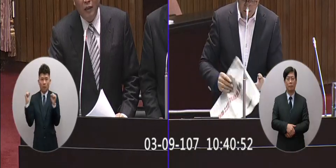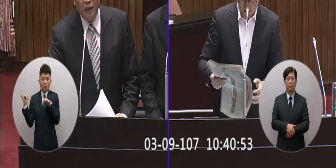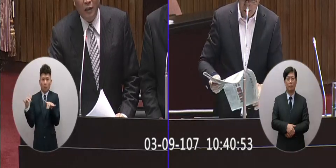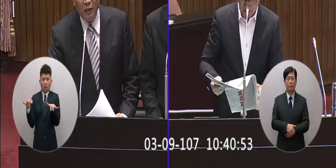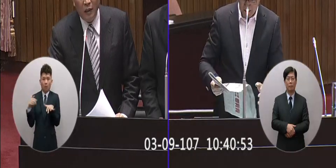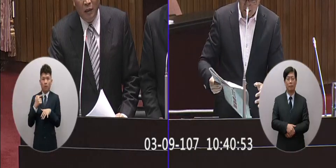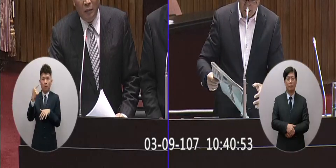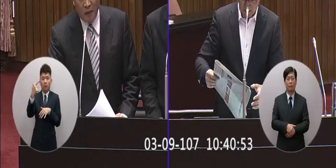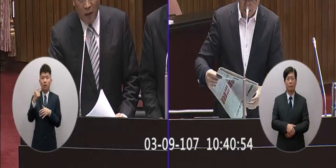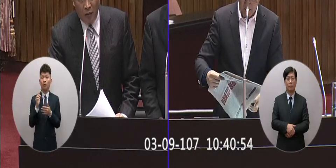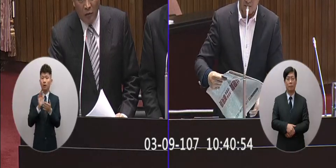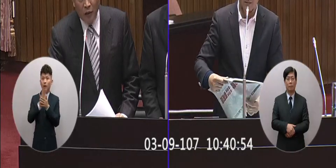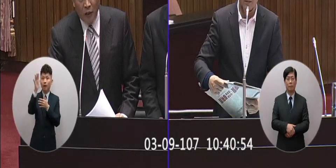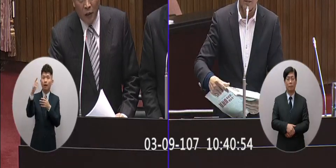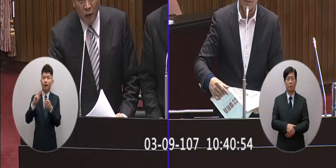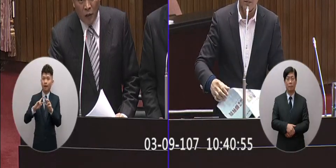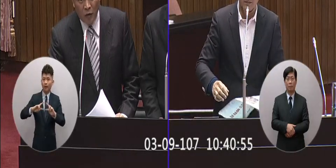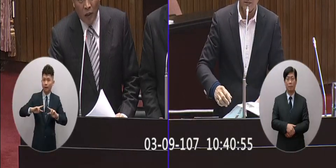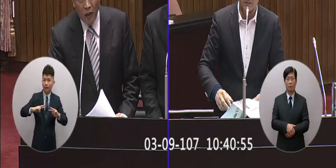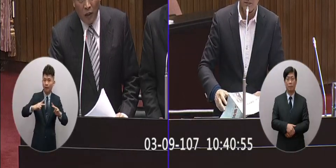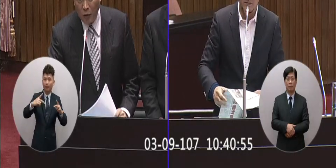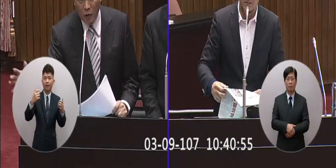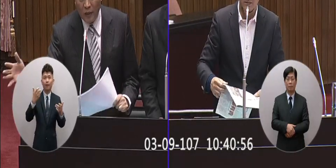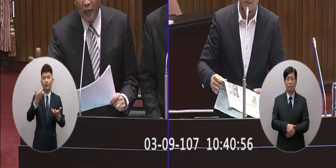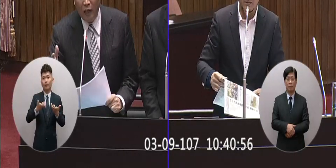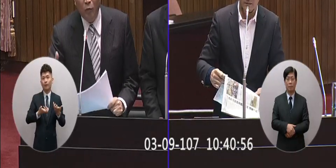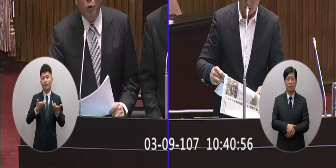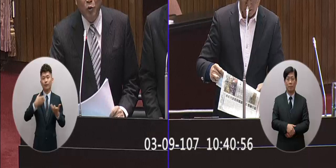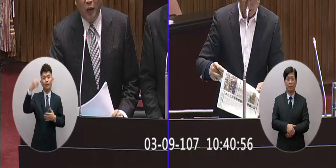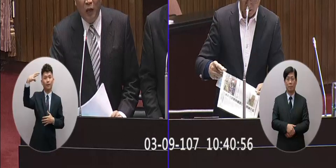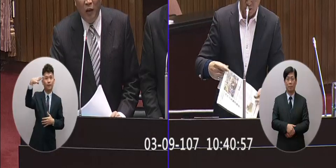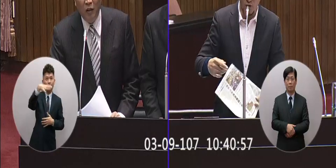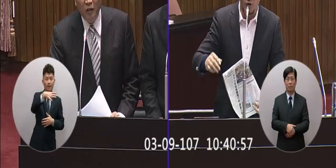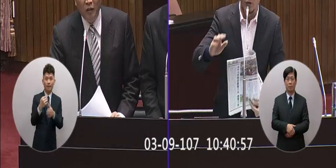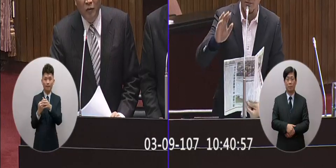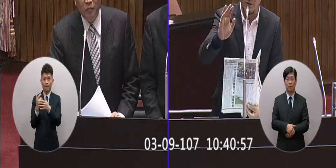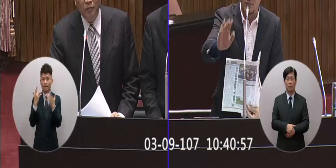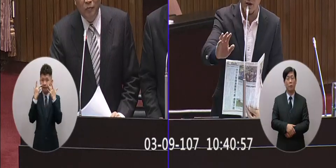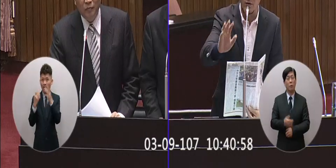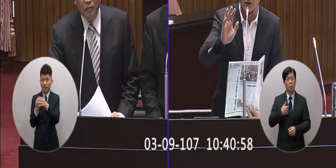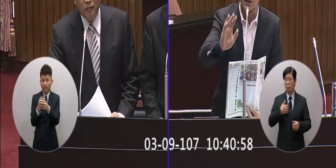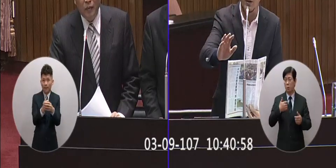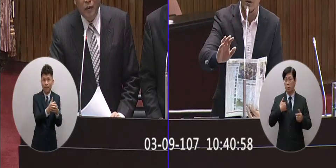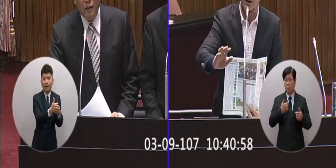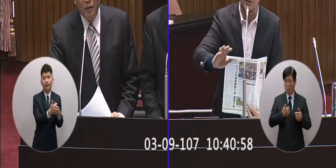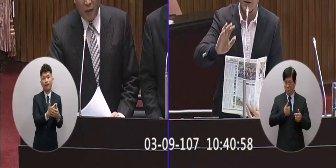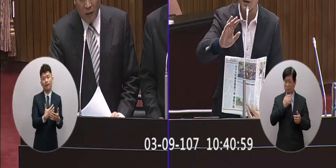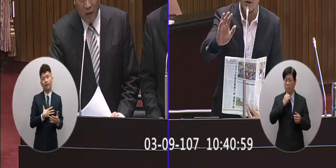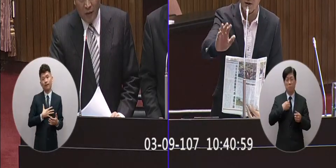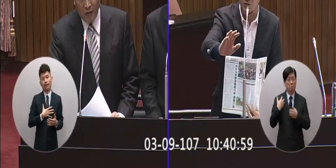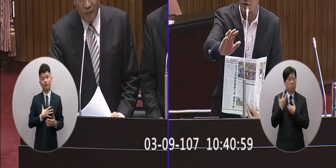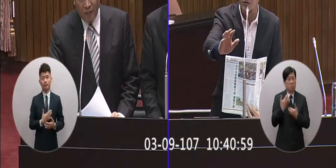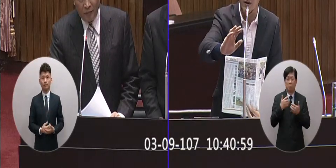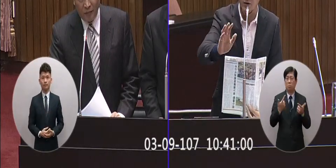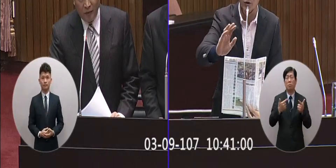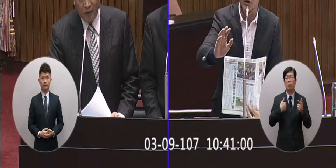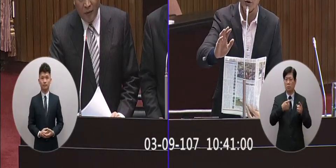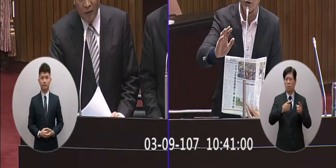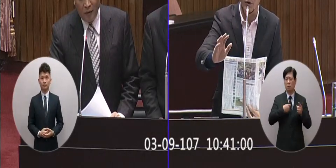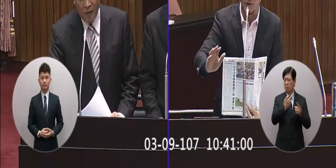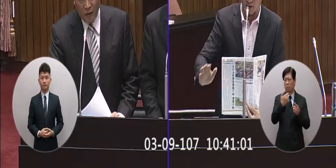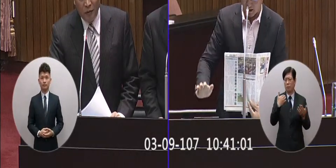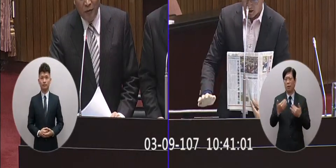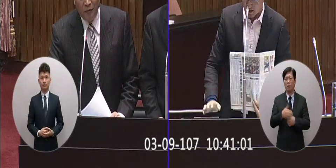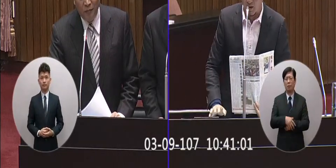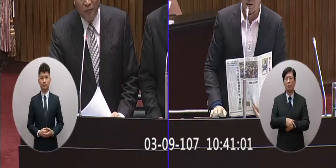来天气比较温和了以后，啊，所有菜量都爆出来了 哈。所以我唔是把你讲细节对啦，这细节我相信大拢做